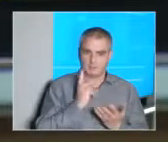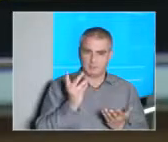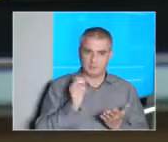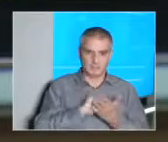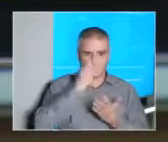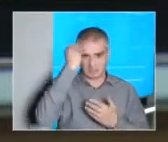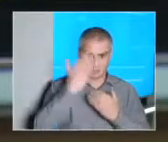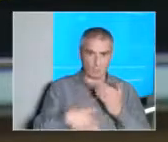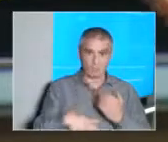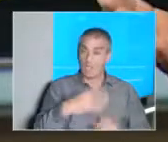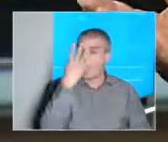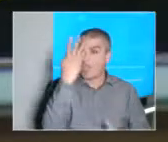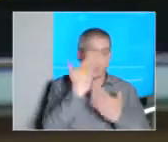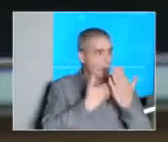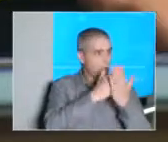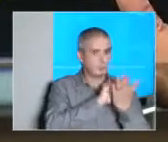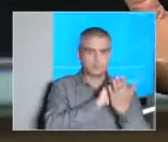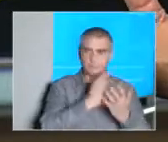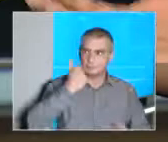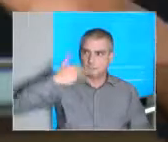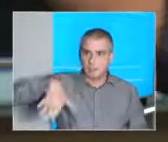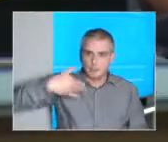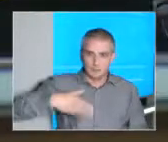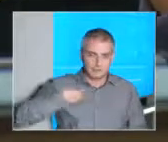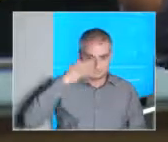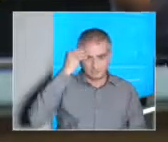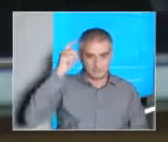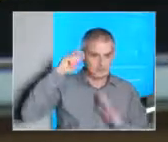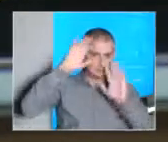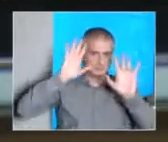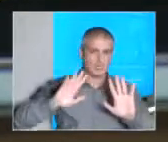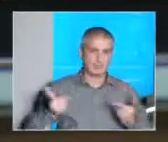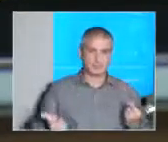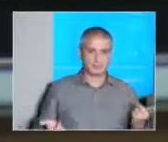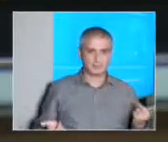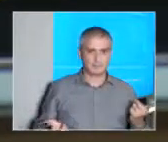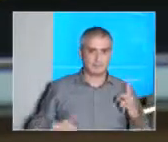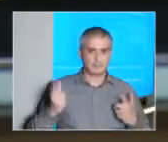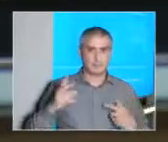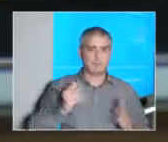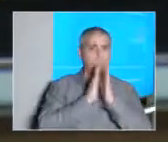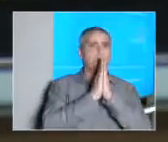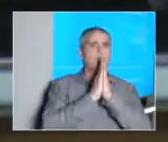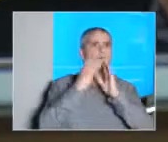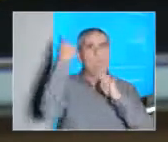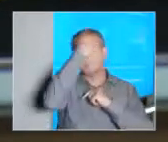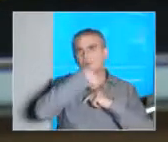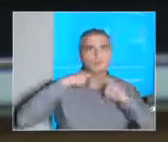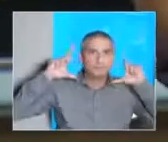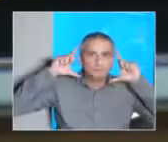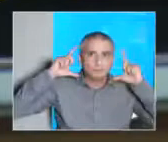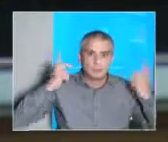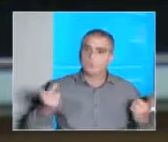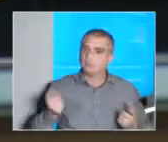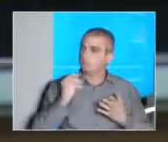ידיעות אחרונות, 4 עמודים, זה המון כסף. אתה יודע, אני מזכיר לי את הסרטים, את המערבונים עם המבוקש, אתה זוכר את זה? כן.